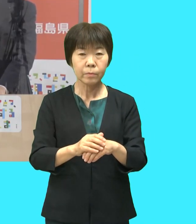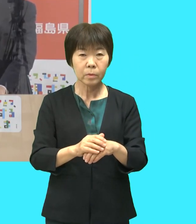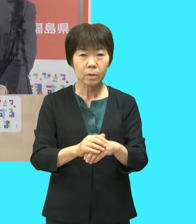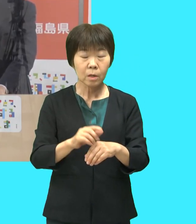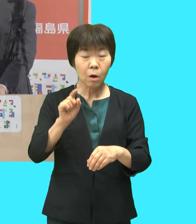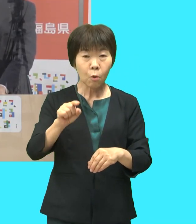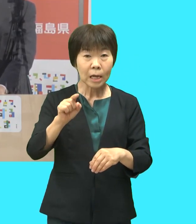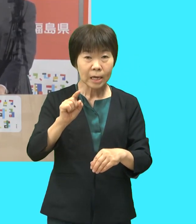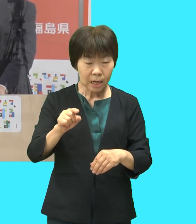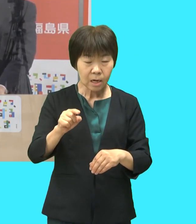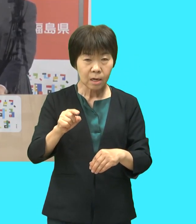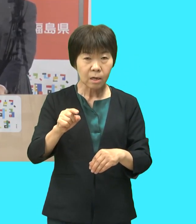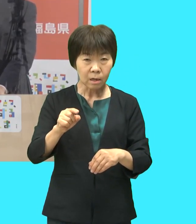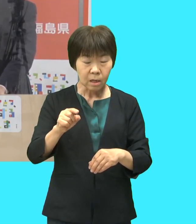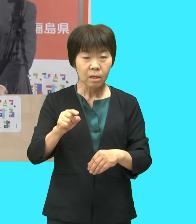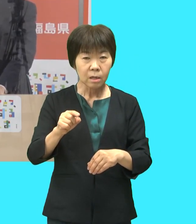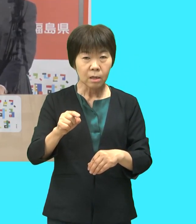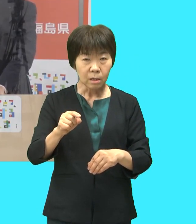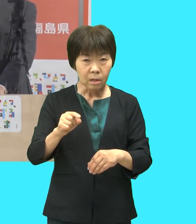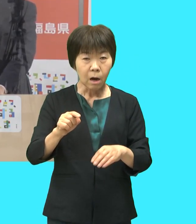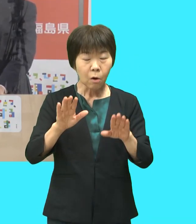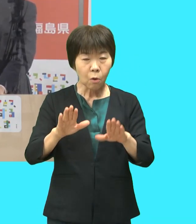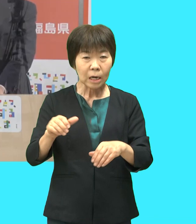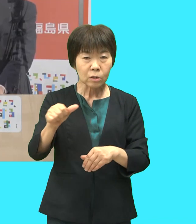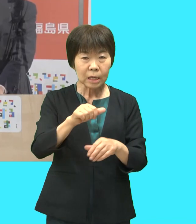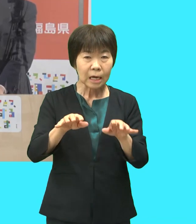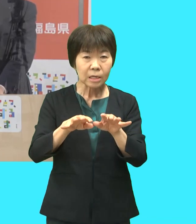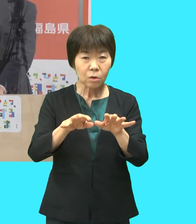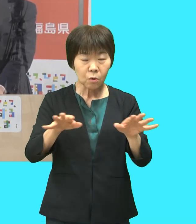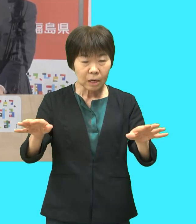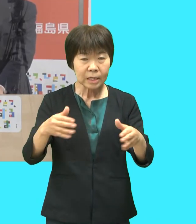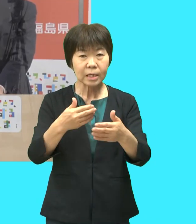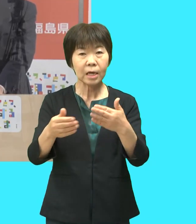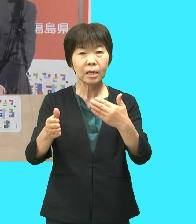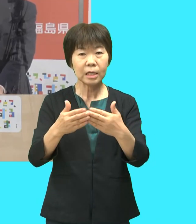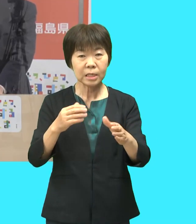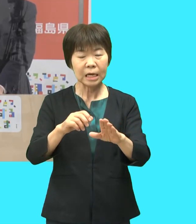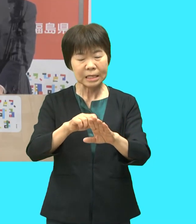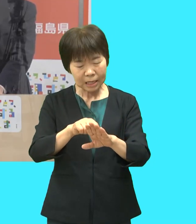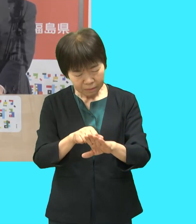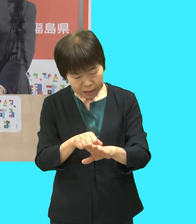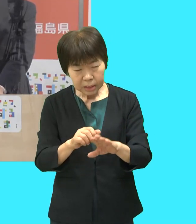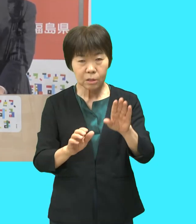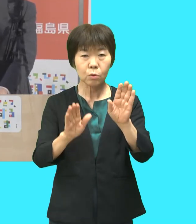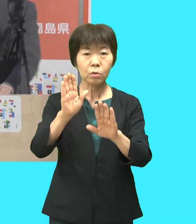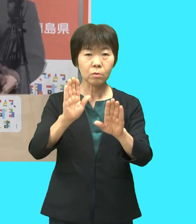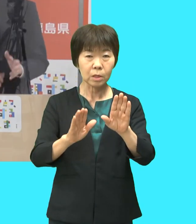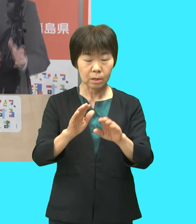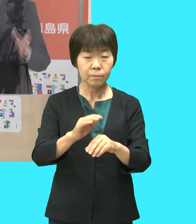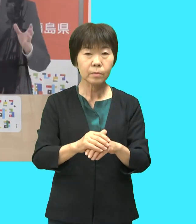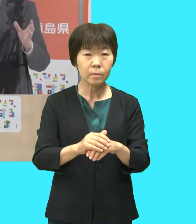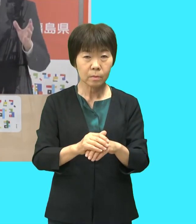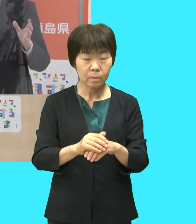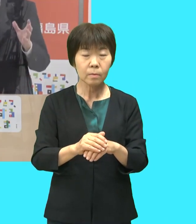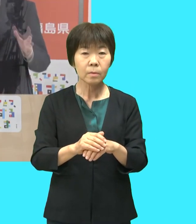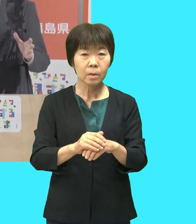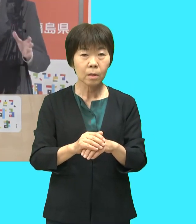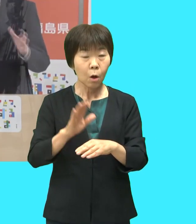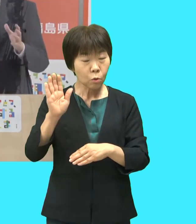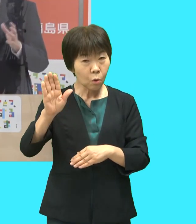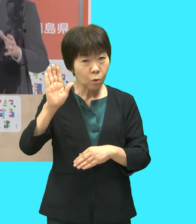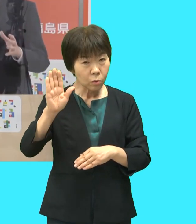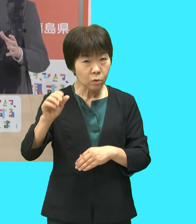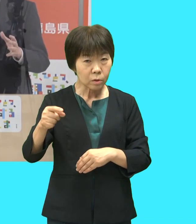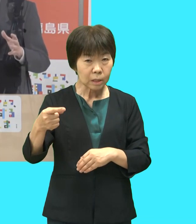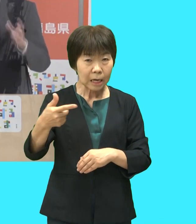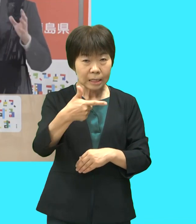最も私どもが今回の第5波で経験した厳しい状況であります。したがって今後の第6